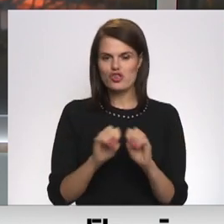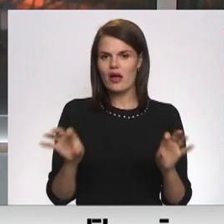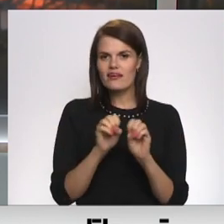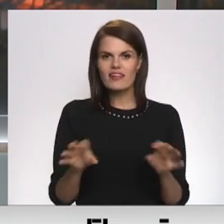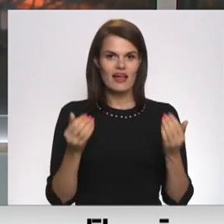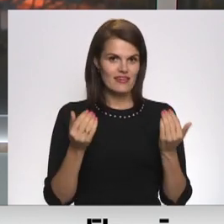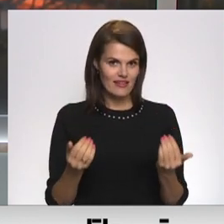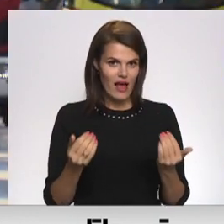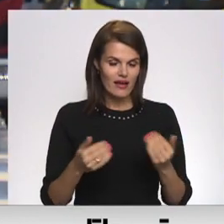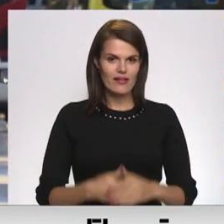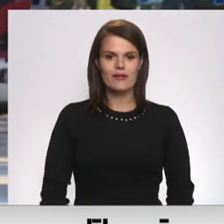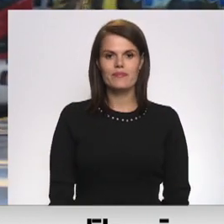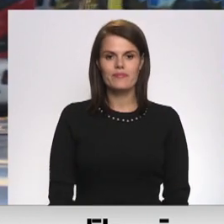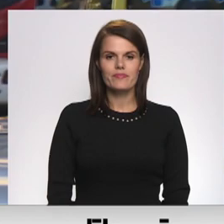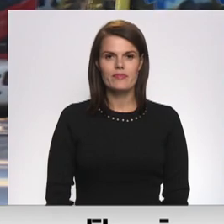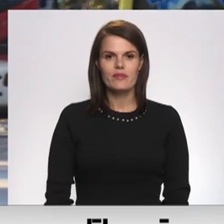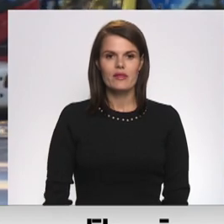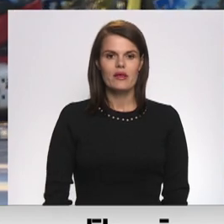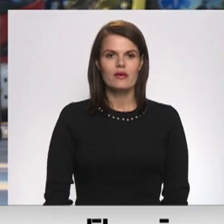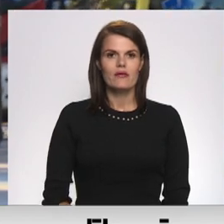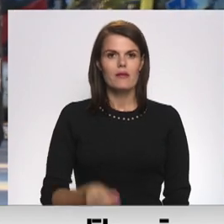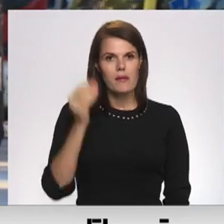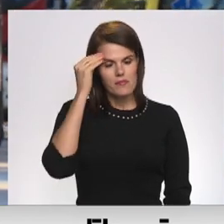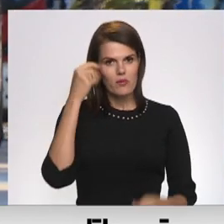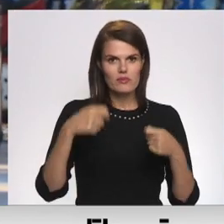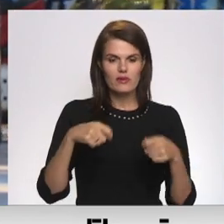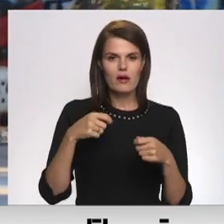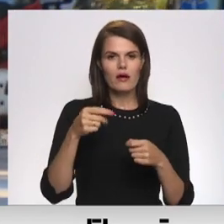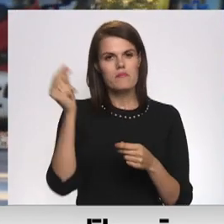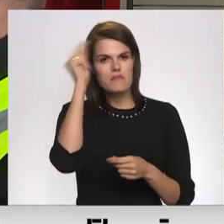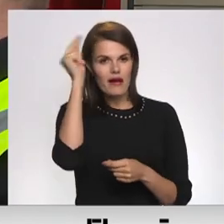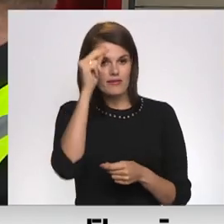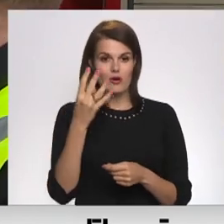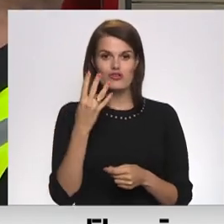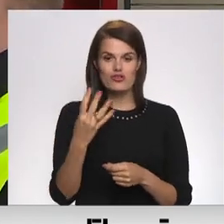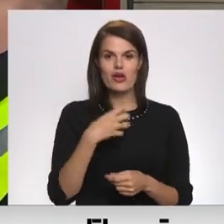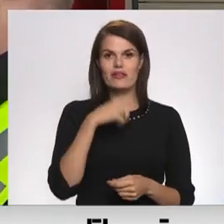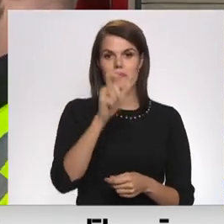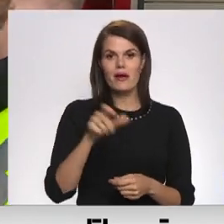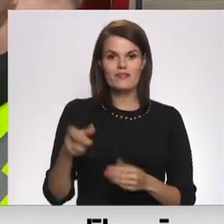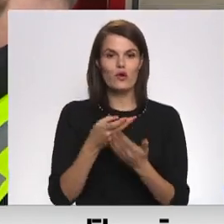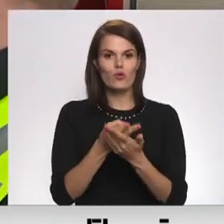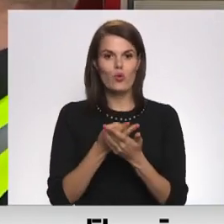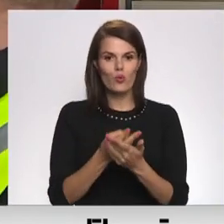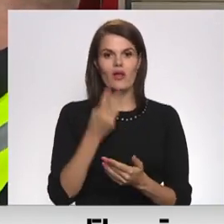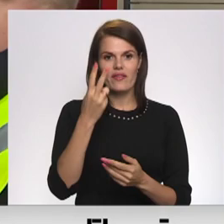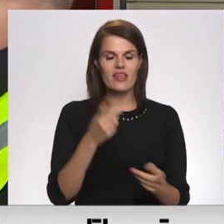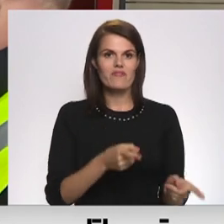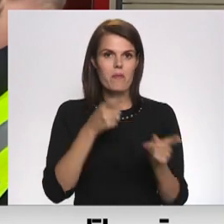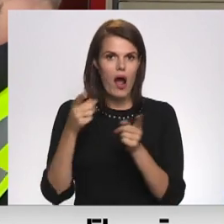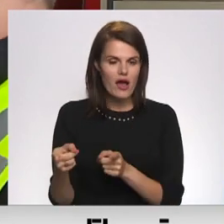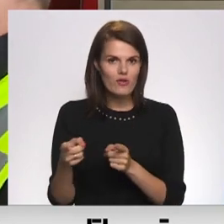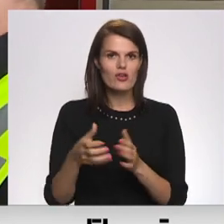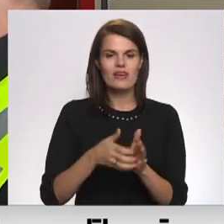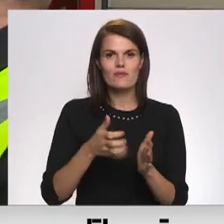reportāžā. Četri pacienti ir guļoši, attiecīgi divi ir pārvietojami, izmantojot evakuācijas